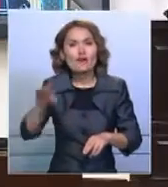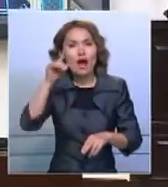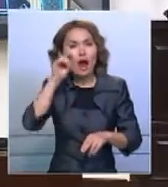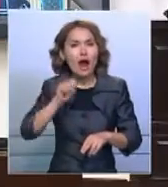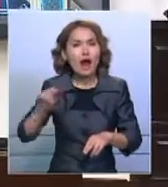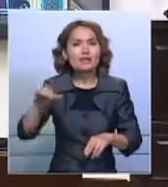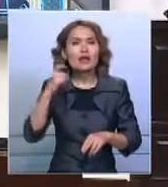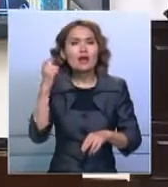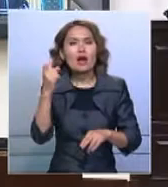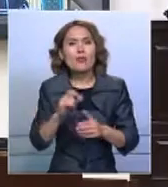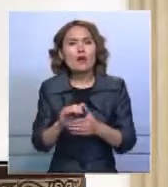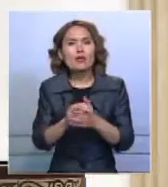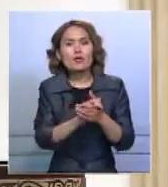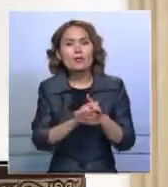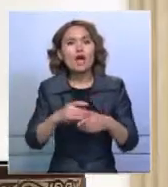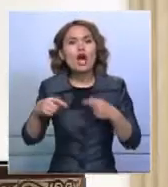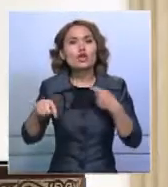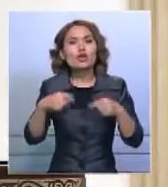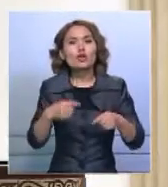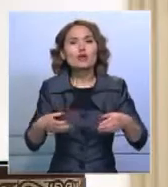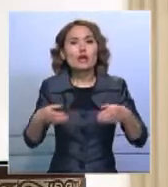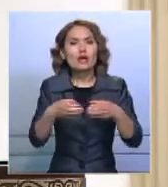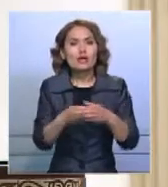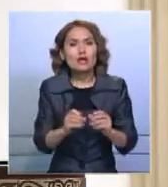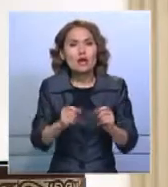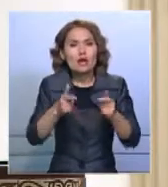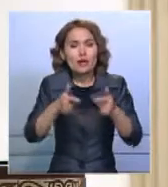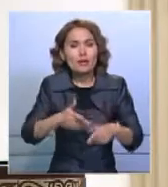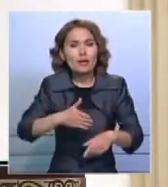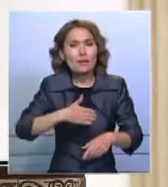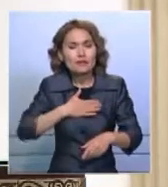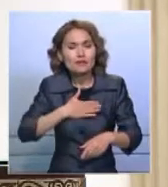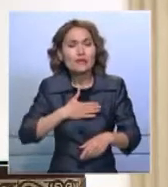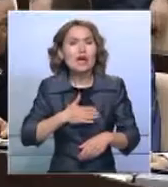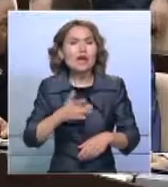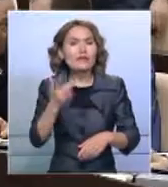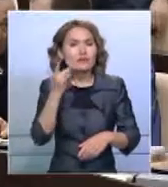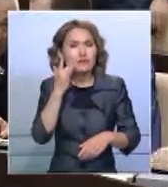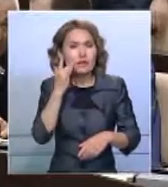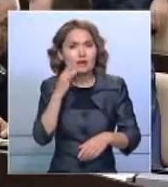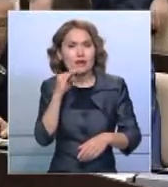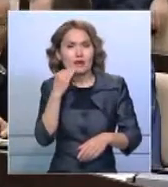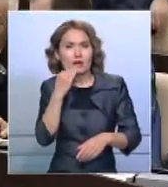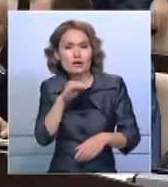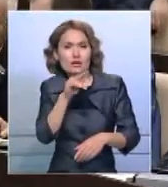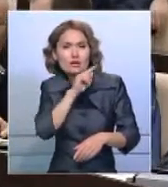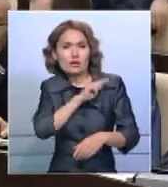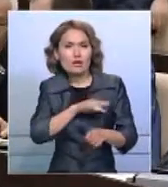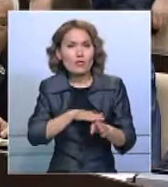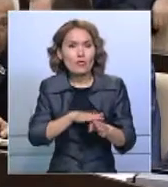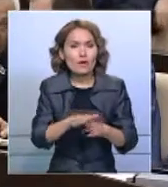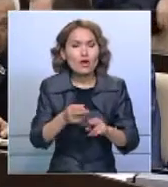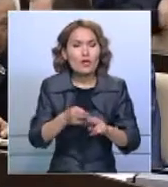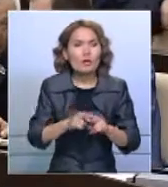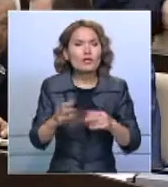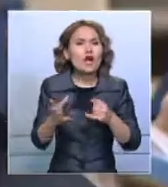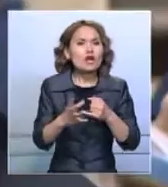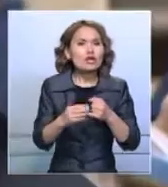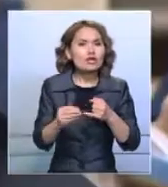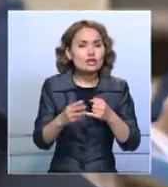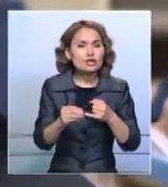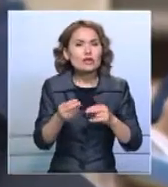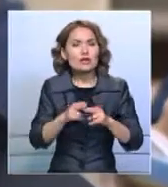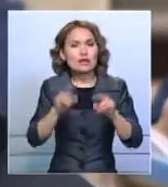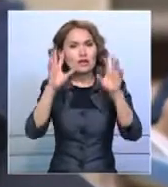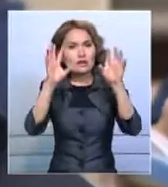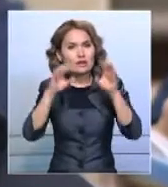экономикалық одақ және дүниежүзілік сауда ұйымы шеңберінде бәсекеге сай болу үшін табиғи және географиялық артықшылықтарын